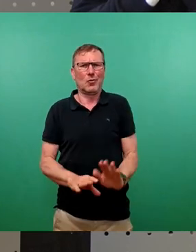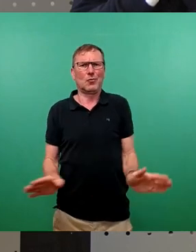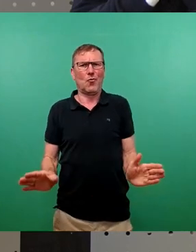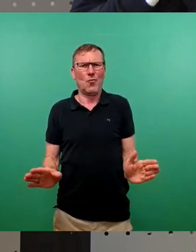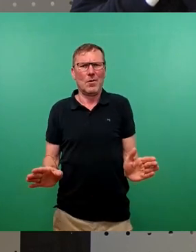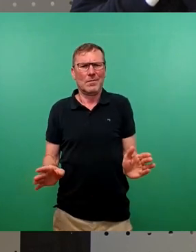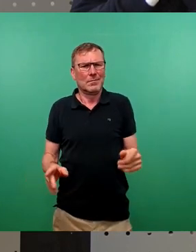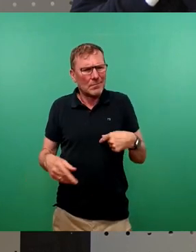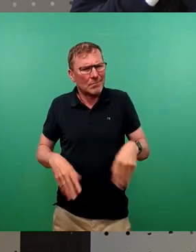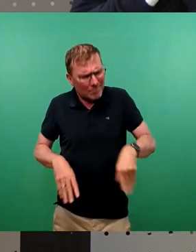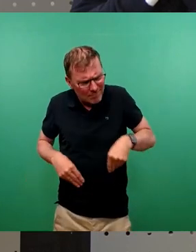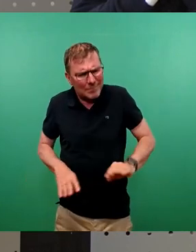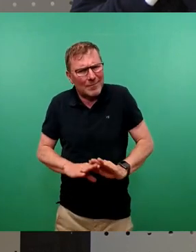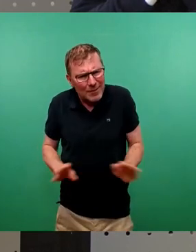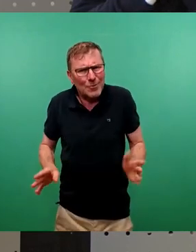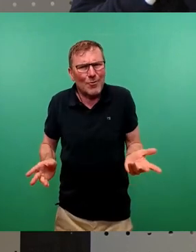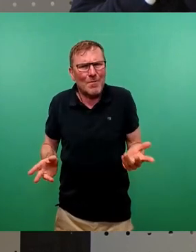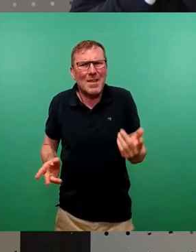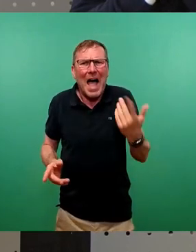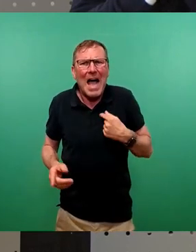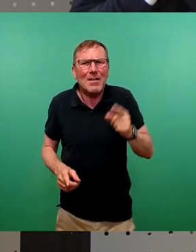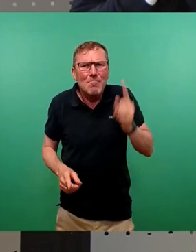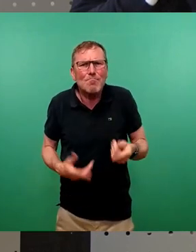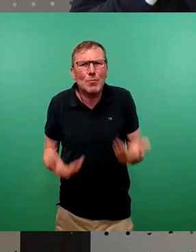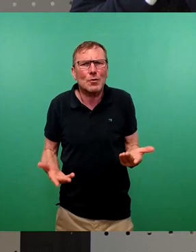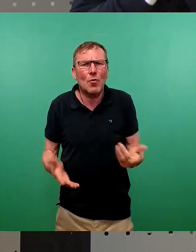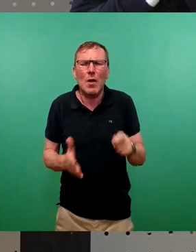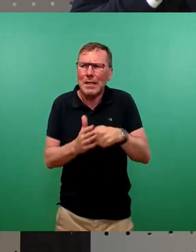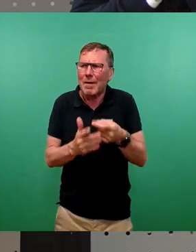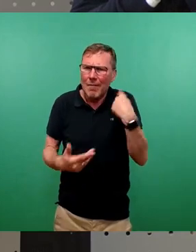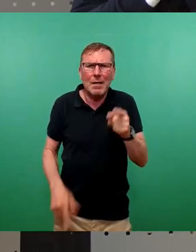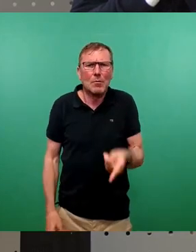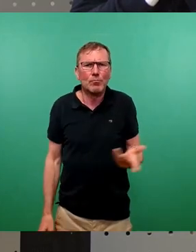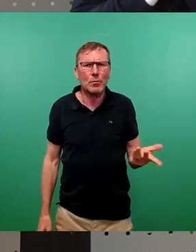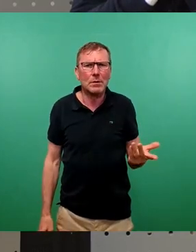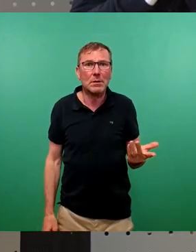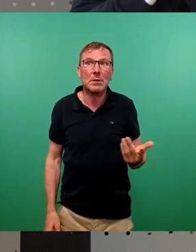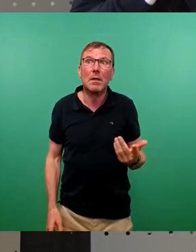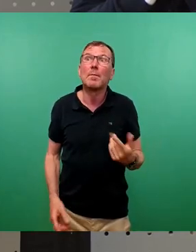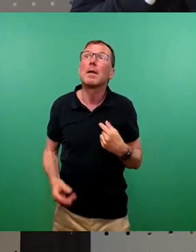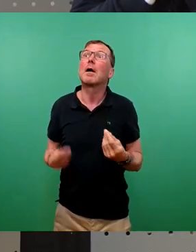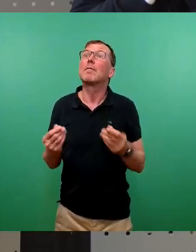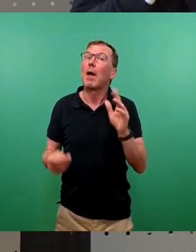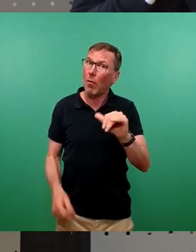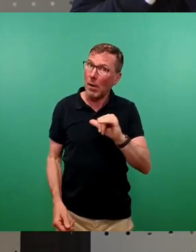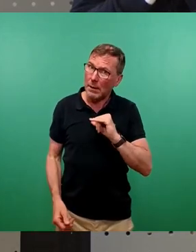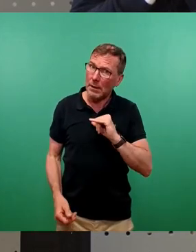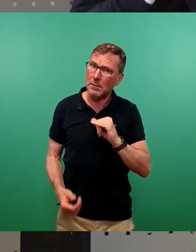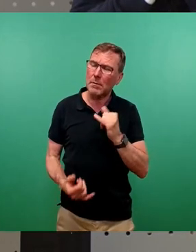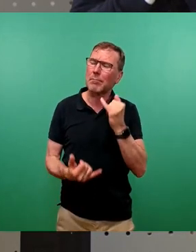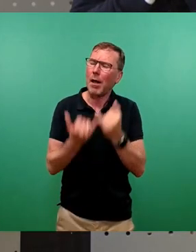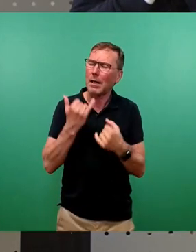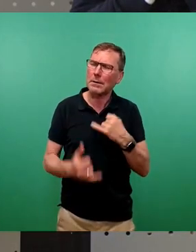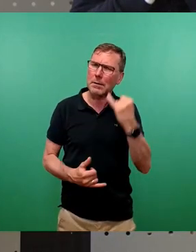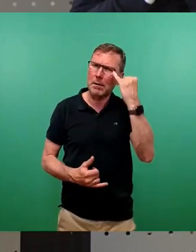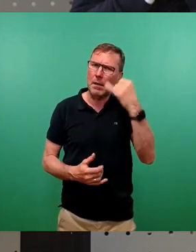des Oberbürgermeisters werden muss und dazu gewählt werden muss. Ich finde es ja auch sehr interessant, ein allerletzter Gedanke, auch nach der Rede